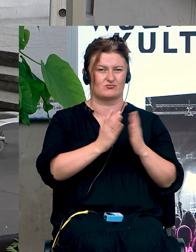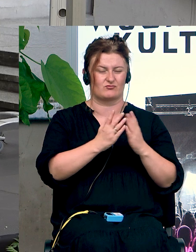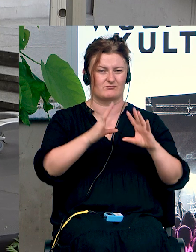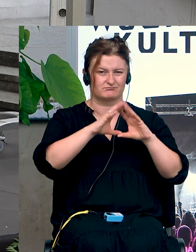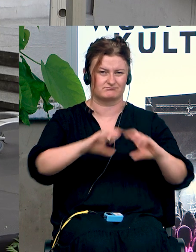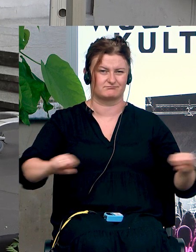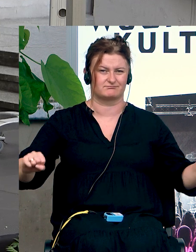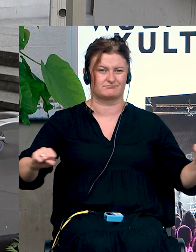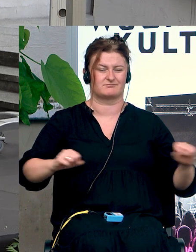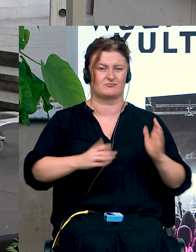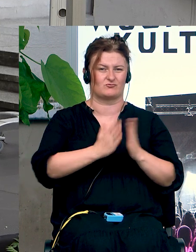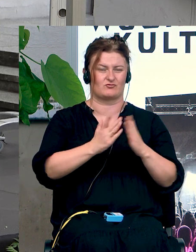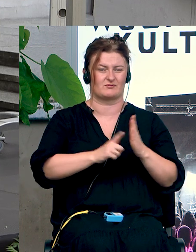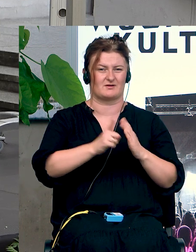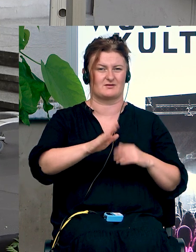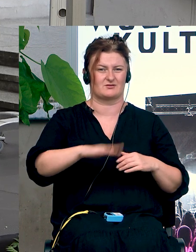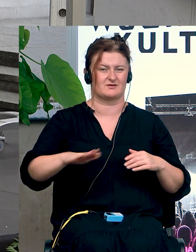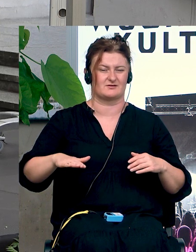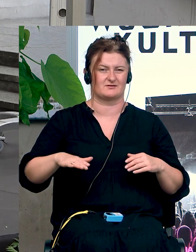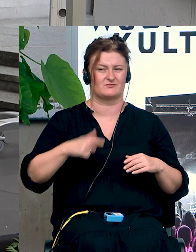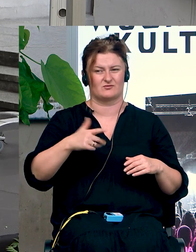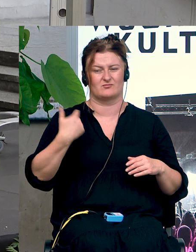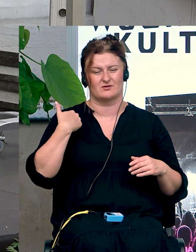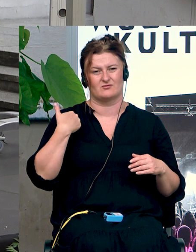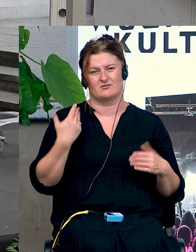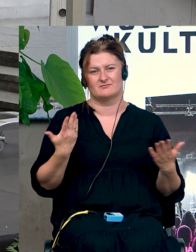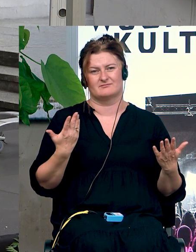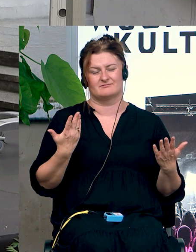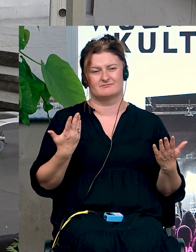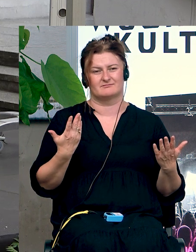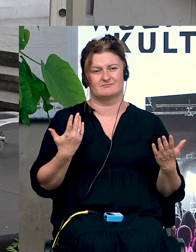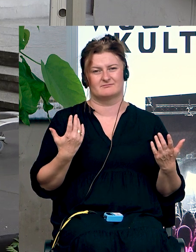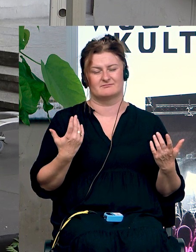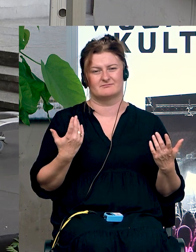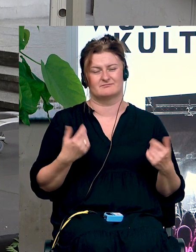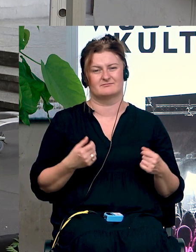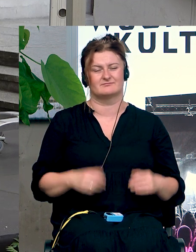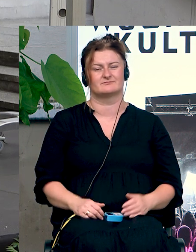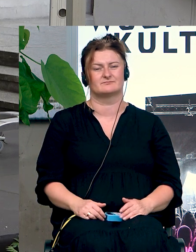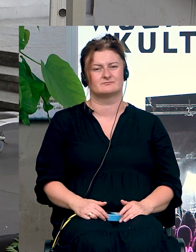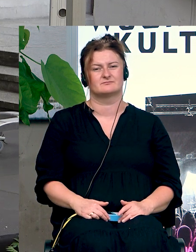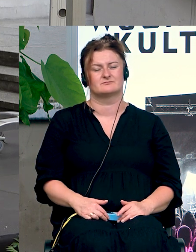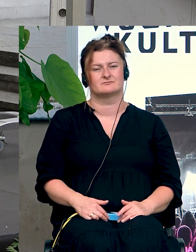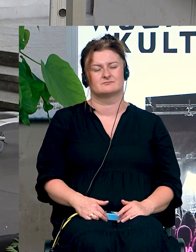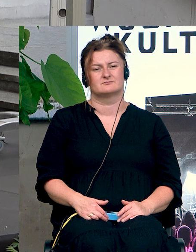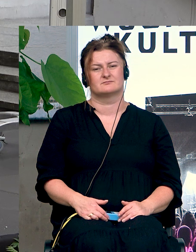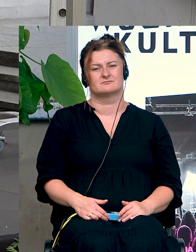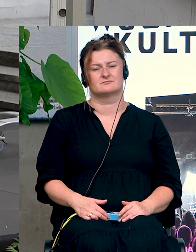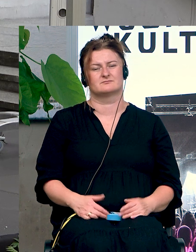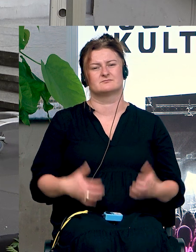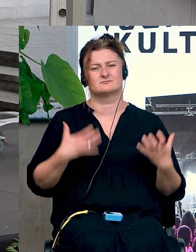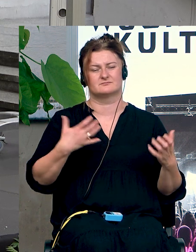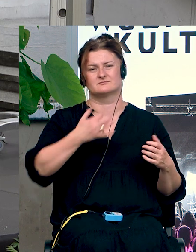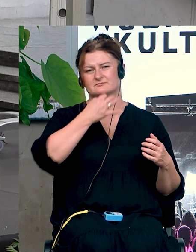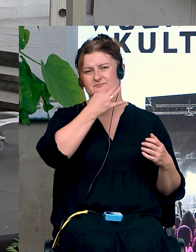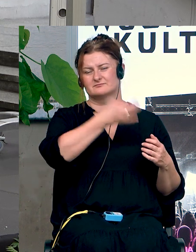rozbombiony książki dla dzieci, co też było jakimś, czy w ogóle to absurdem. Natomiast właśnie chciałem cię